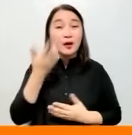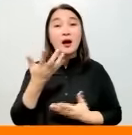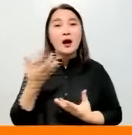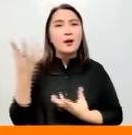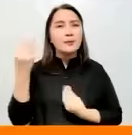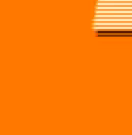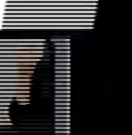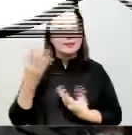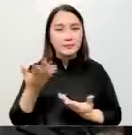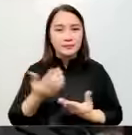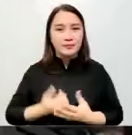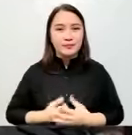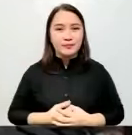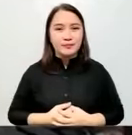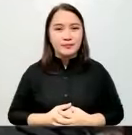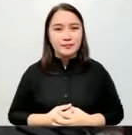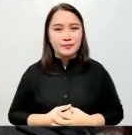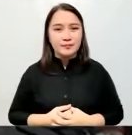dyan?